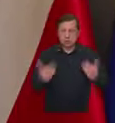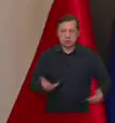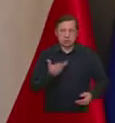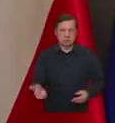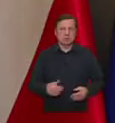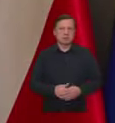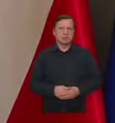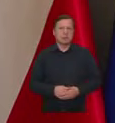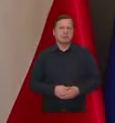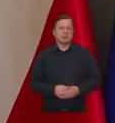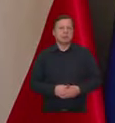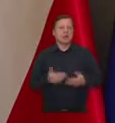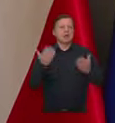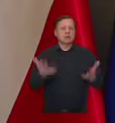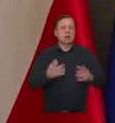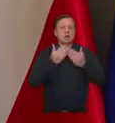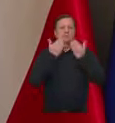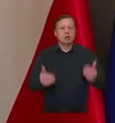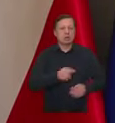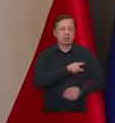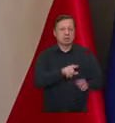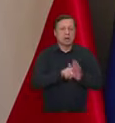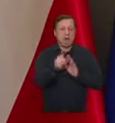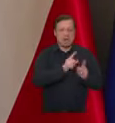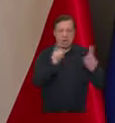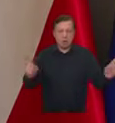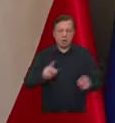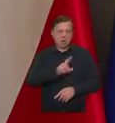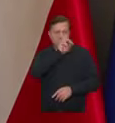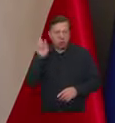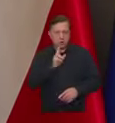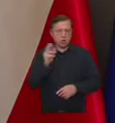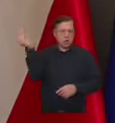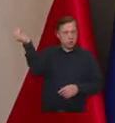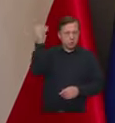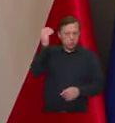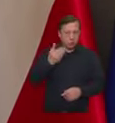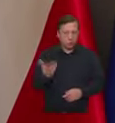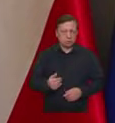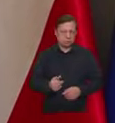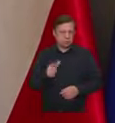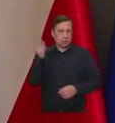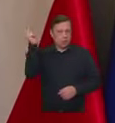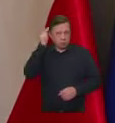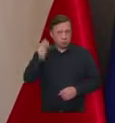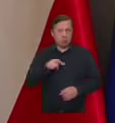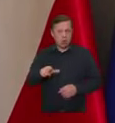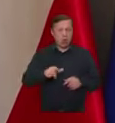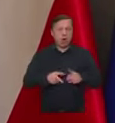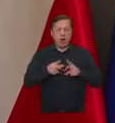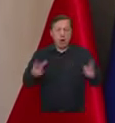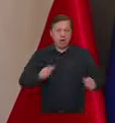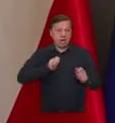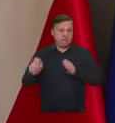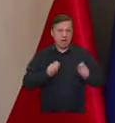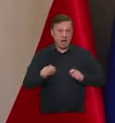i chcemy podziękować nauczycielom, rodzicom, uczniom, którzy zrozumieli, że to nie jest przerwa wakacyjna,